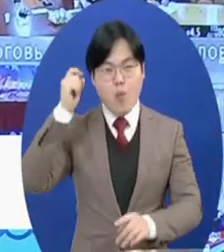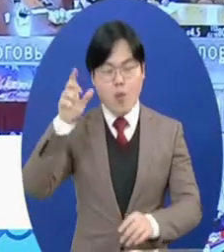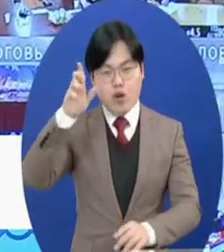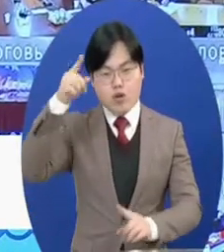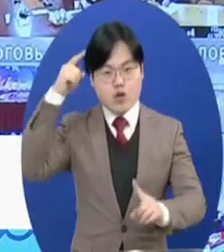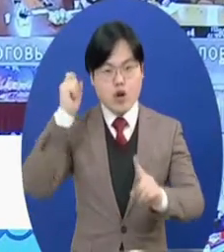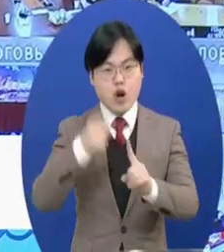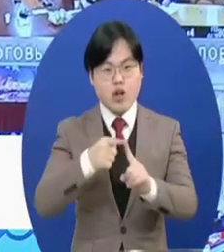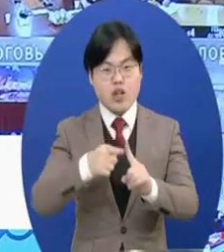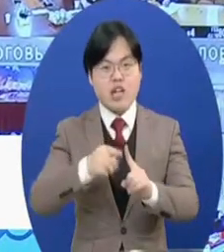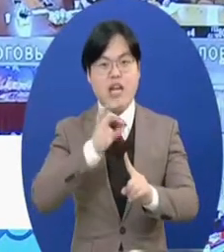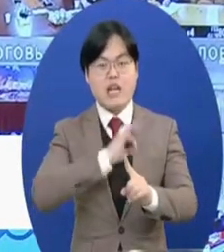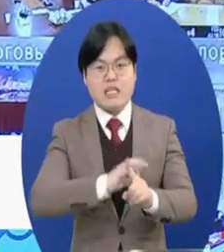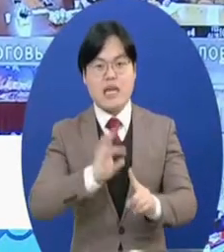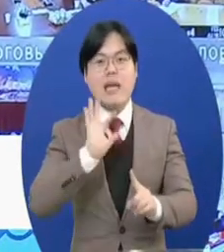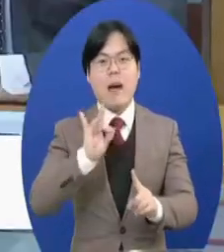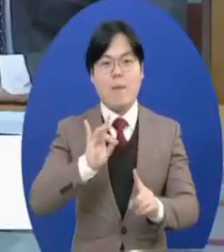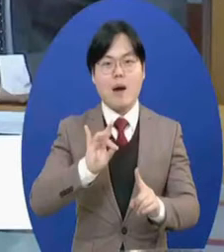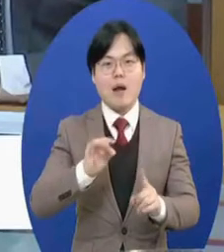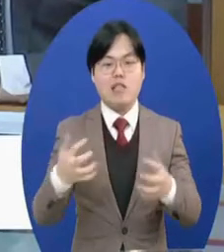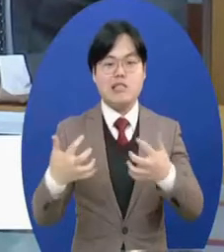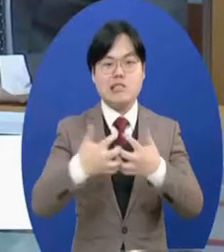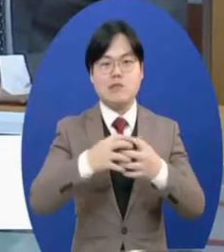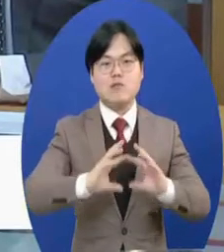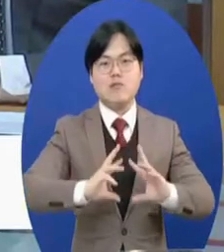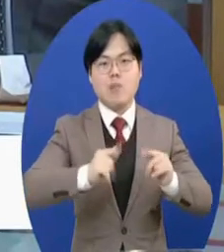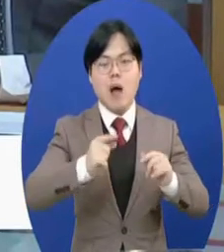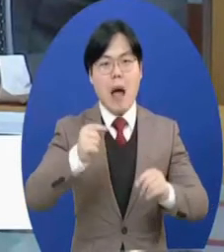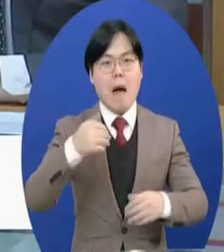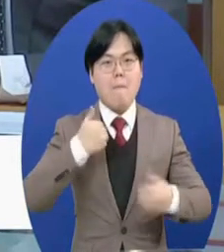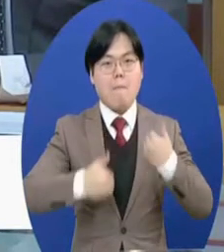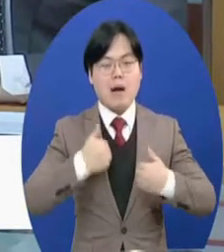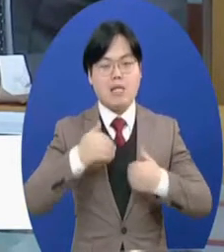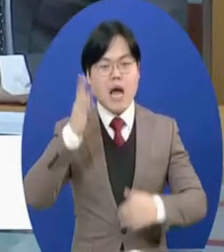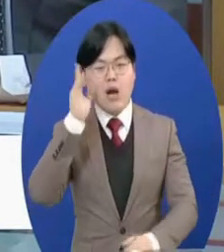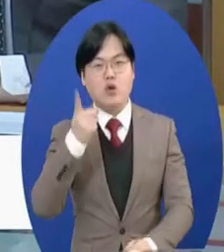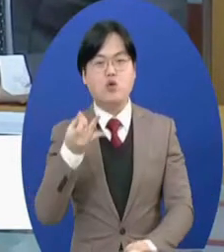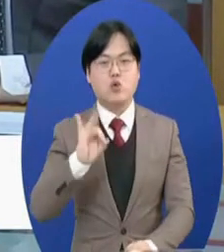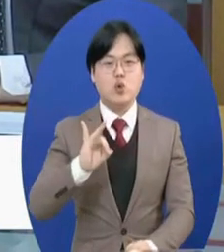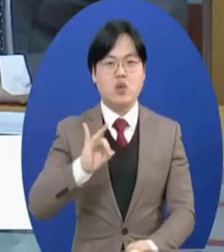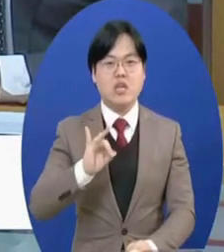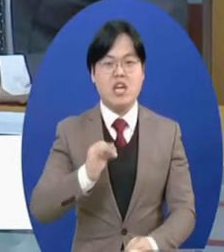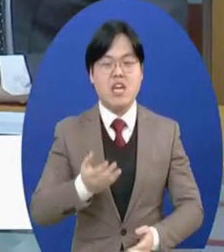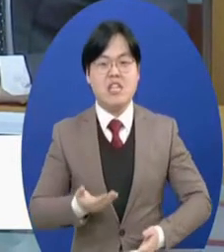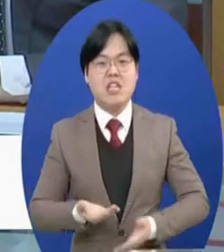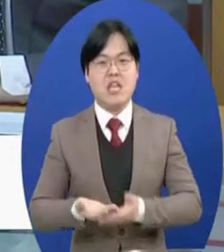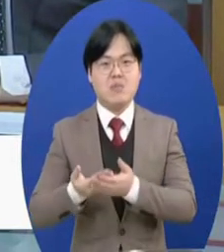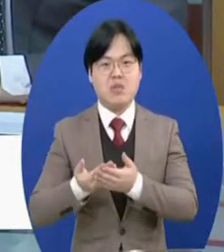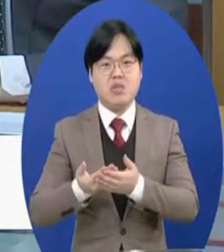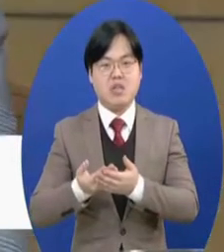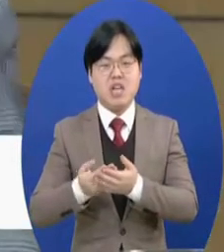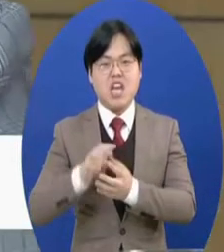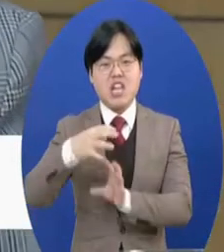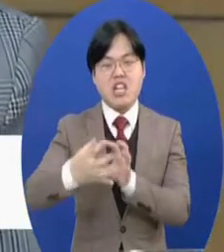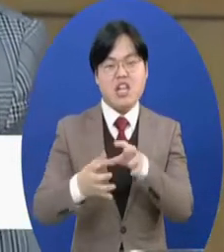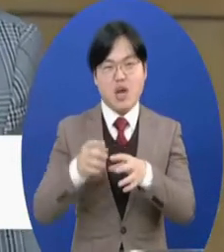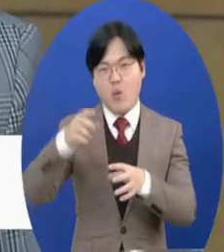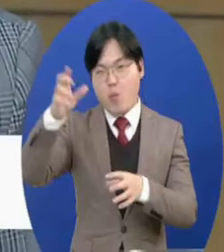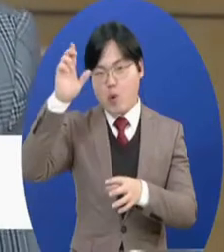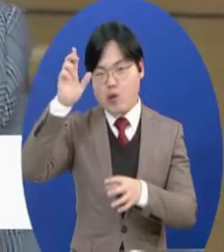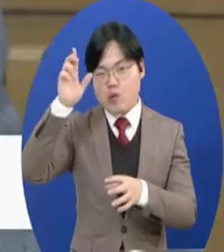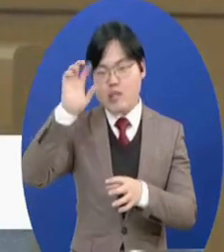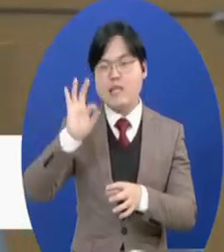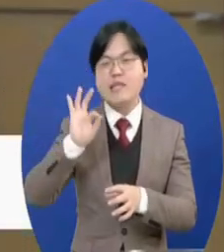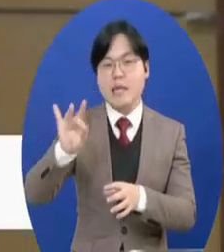хэрэгцээ шаардлагад нийцүүлэн шинжлэх багшийн арга зүйг сургахаас суралцахыг дэмжигдүү чиглэсэн дэлхийн нийтийн боловсролын хөгжлийн чиг